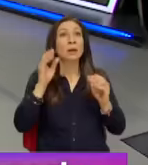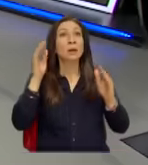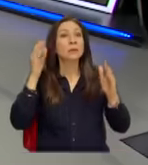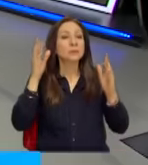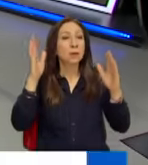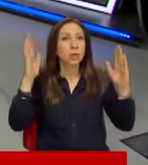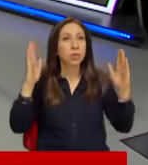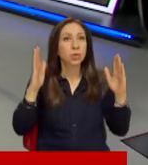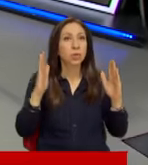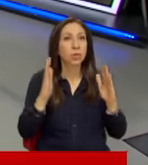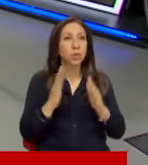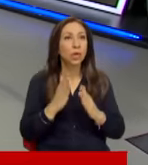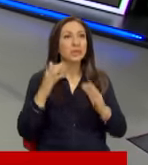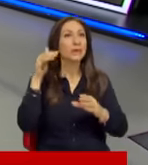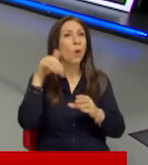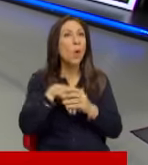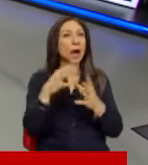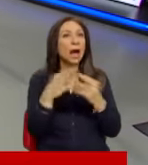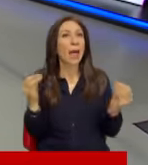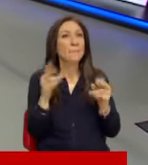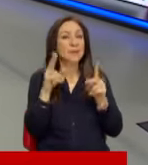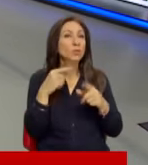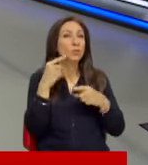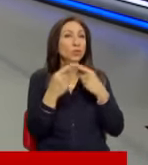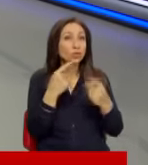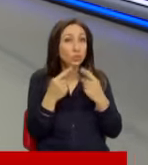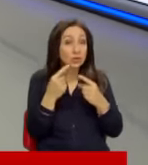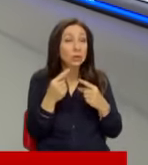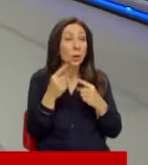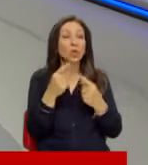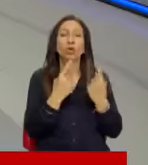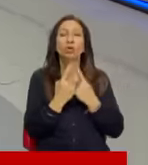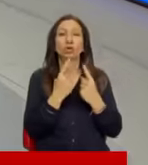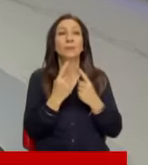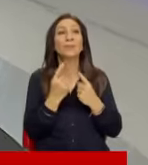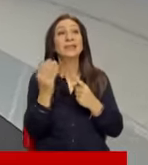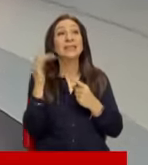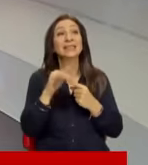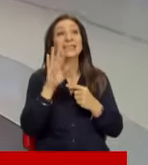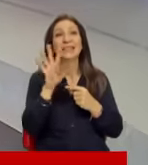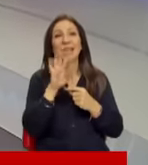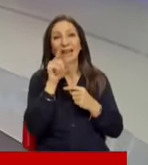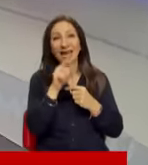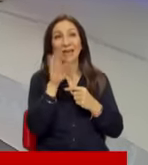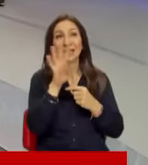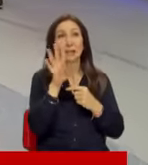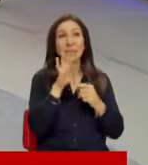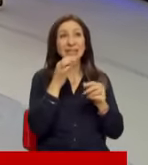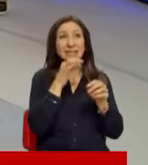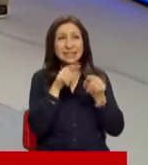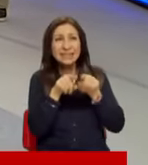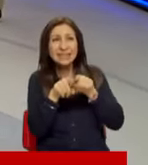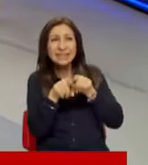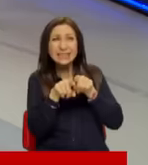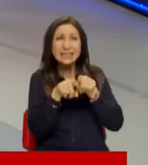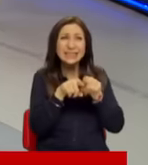olarak nitelendiriyor. Cumhurbaşkanı neden böyle nitelendirdi? Onu da konuşalım. Evet. Gelsin bir Kırklareli. Kırklareli bıçak sırtı bir yarış